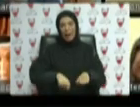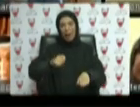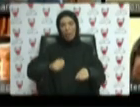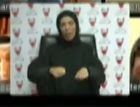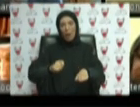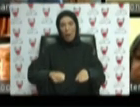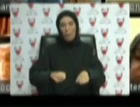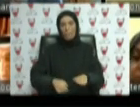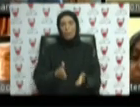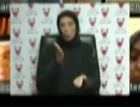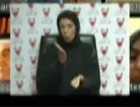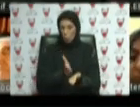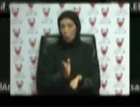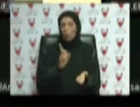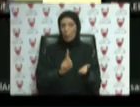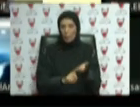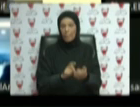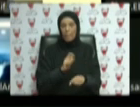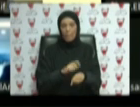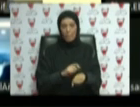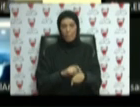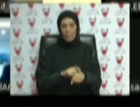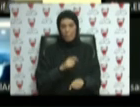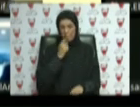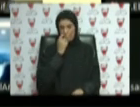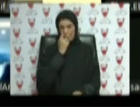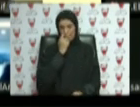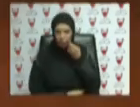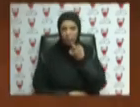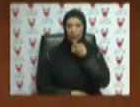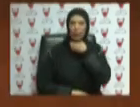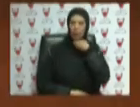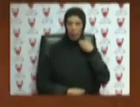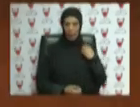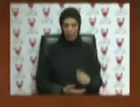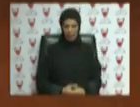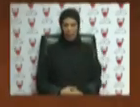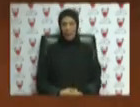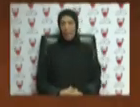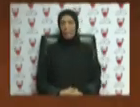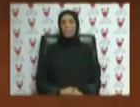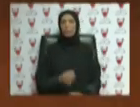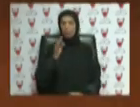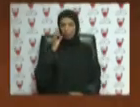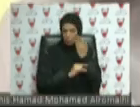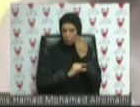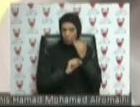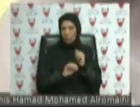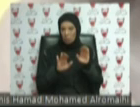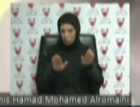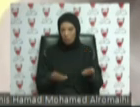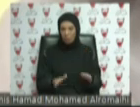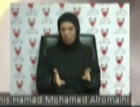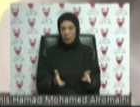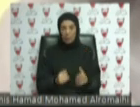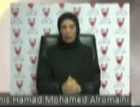الرئيس استنادا لنص الدستور واللائحة الداخلية المنظمة لمجلس الشورى وبموجب الصلاحيات المنوحة